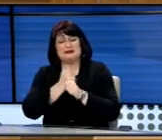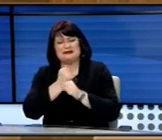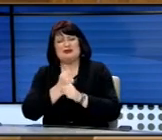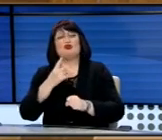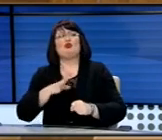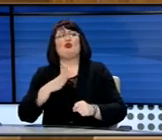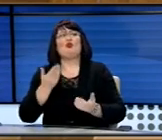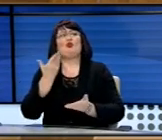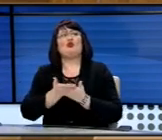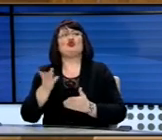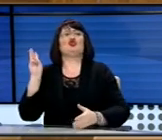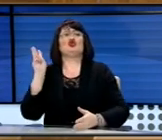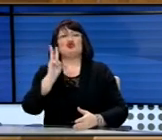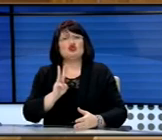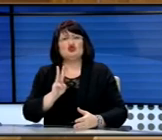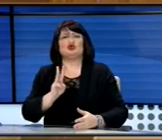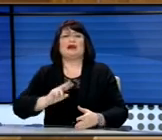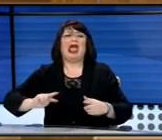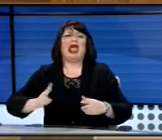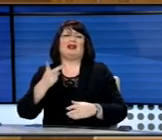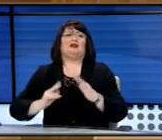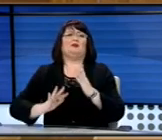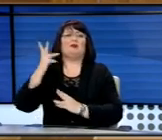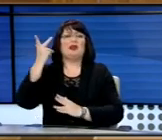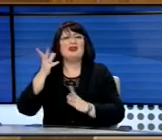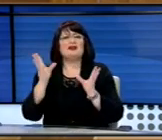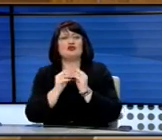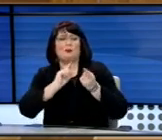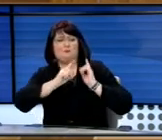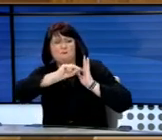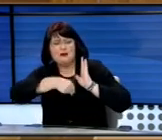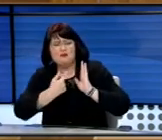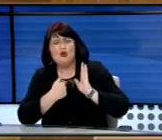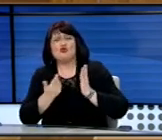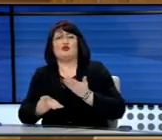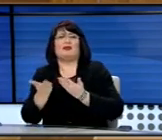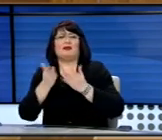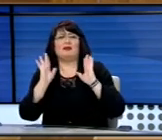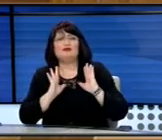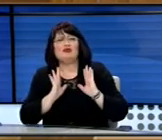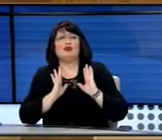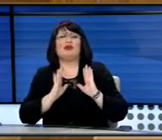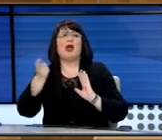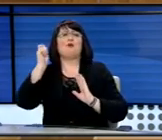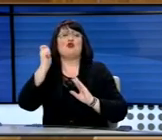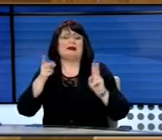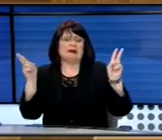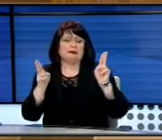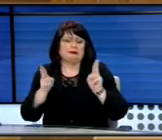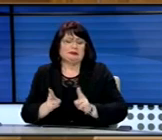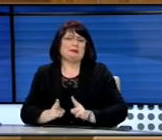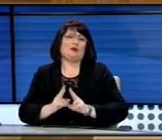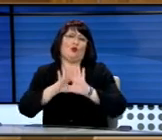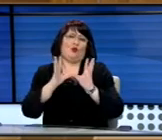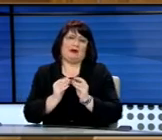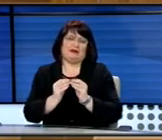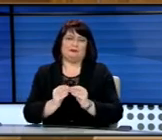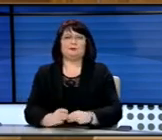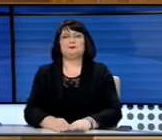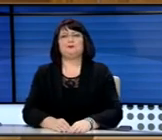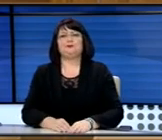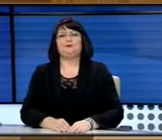ο αντιαναπτυξιακός και αντιεπενδυτικός χαρακτήρας των μνημονίων, η περιοριστική πολιτική και πάει λέγοντας. Και